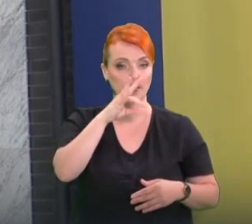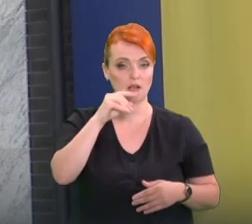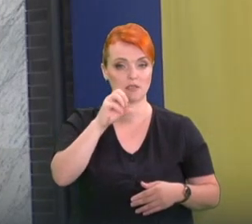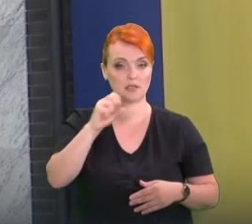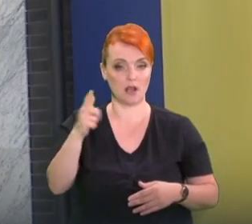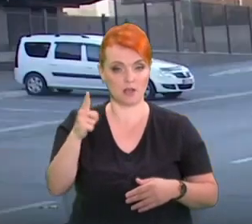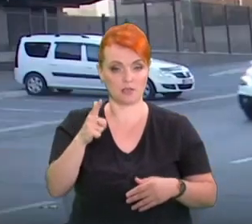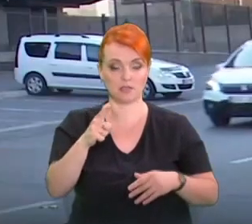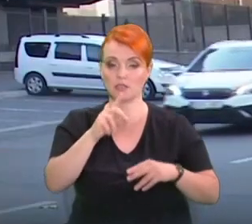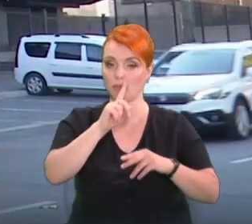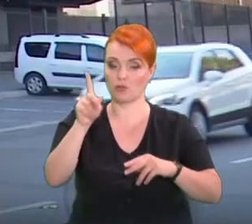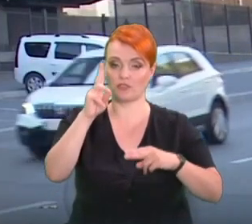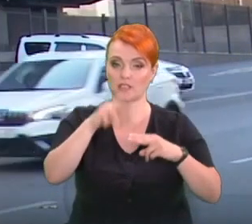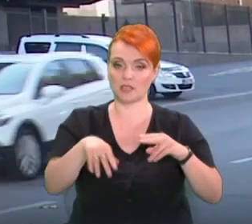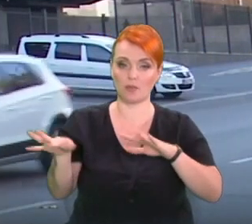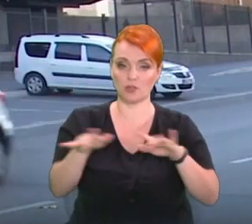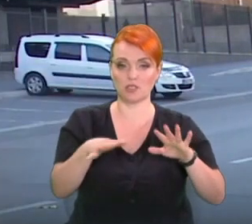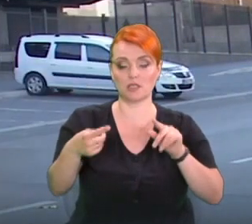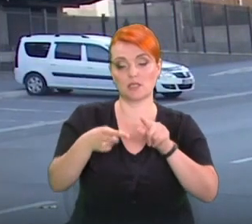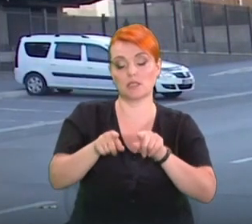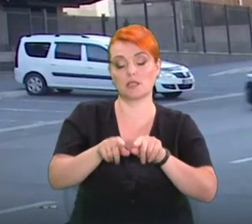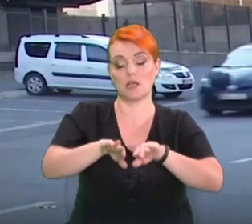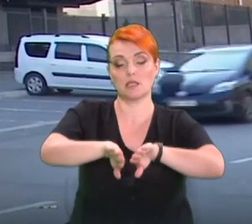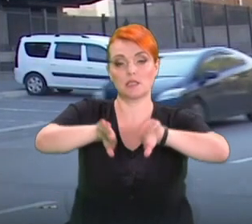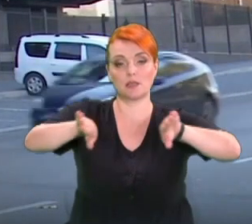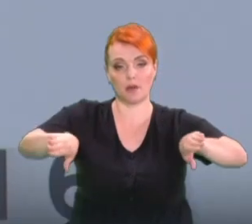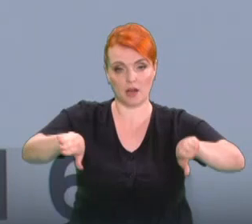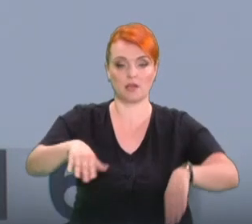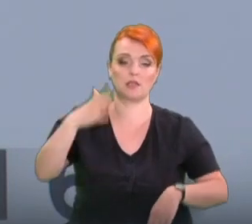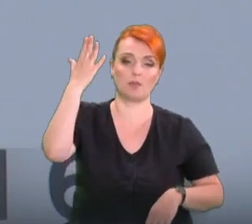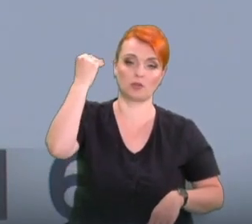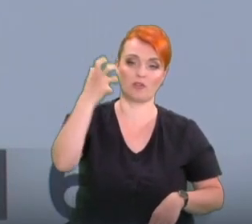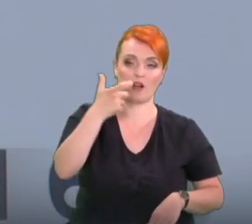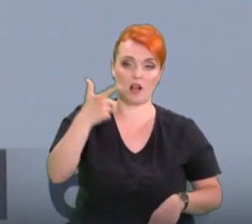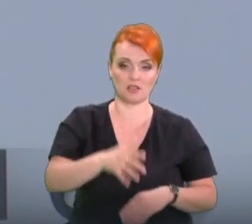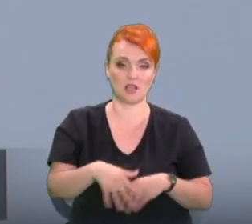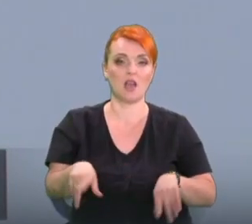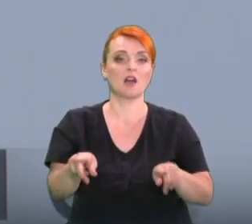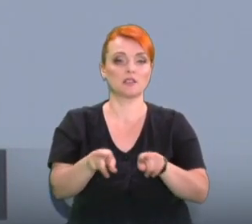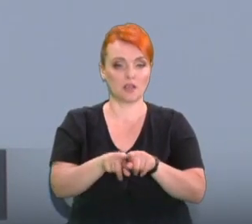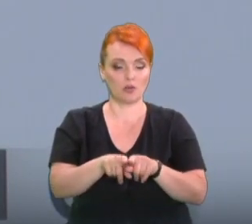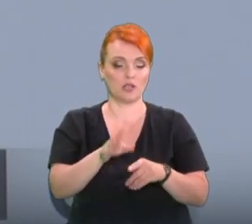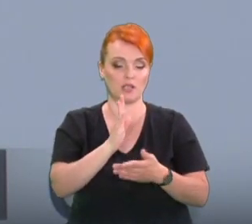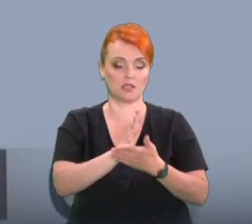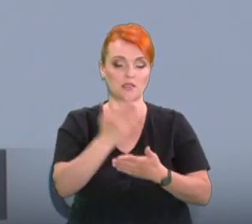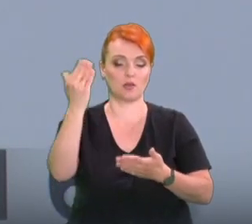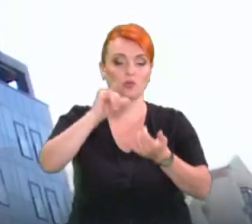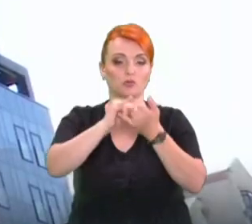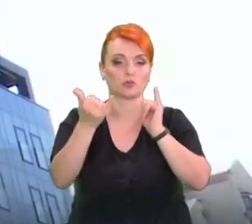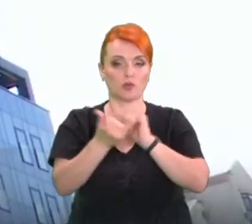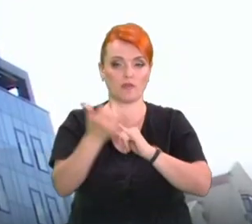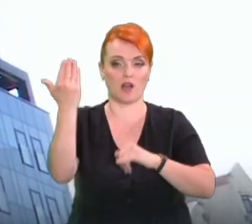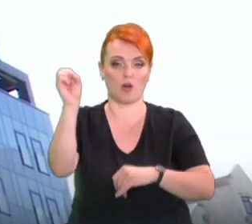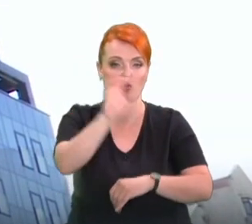de separare în raport cu Moldova Gaz. Amintim că această obligațiune este o cerință a pachetului energetic 3 al Uniunii Europene,